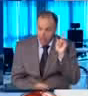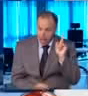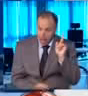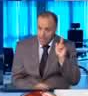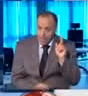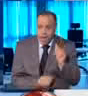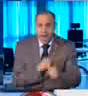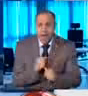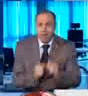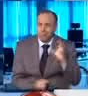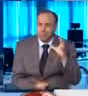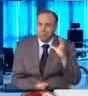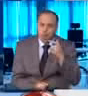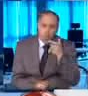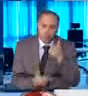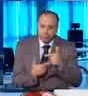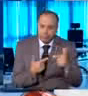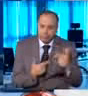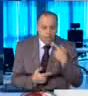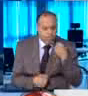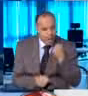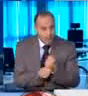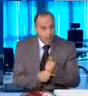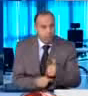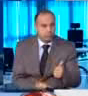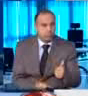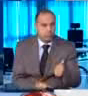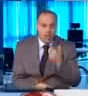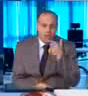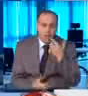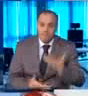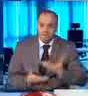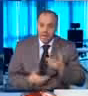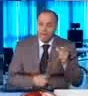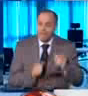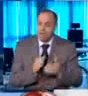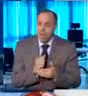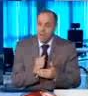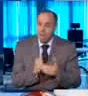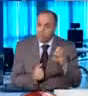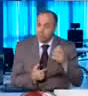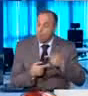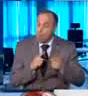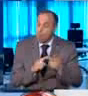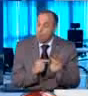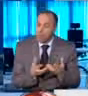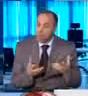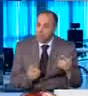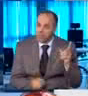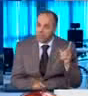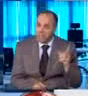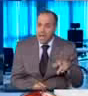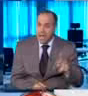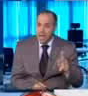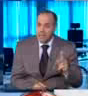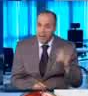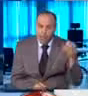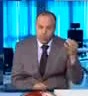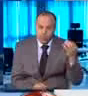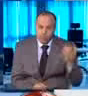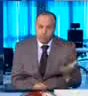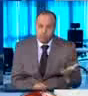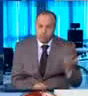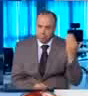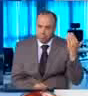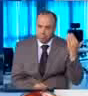موسم إنتاج القوارص واعدا هذا العام في ظل استبشار الفلاحين بصابة مهمة فاقت من حيث المعدل